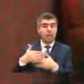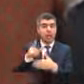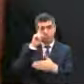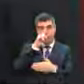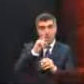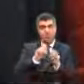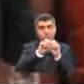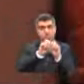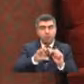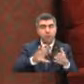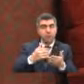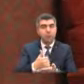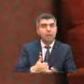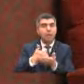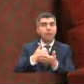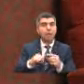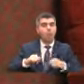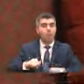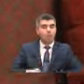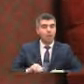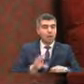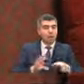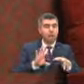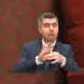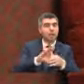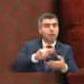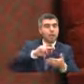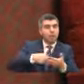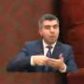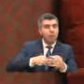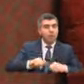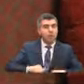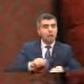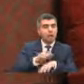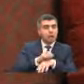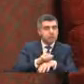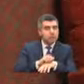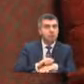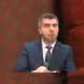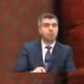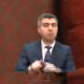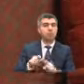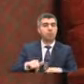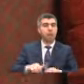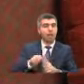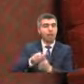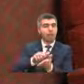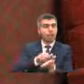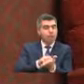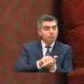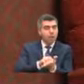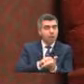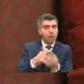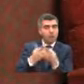طرف الوزارات اللي قلنا الداخليه، كتب الدوله التنميه المستدامه ووزاره الفلاح وايضا الوزارة